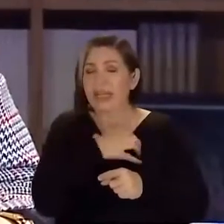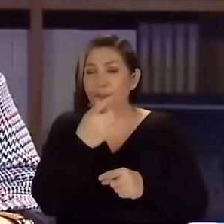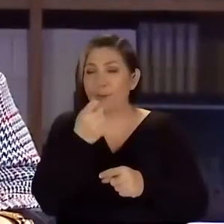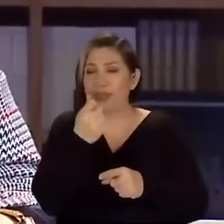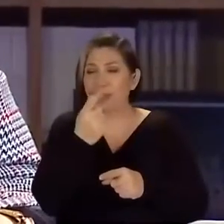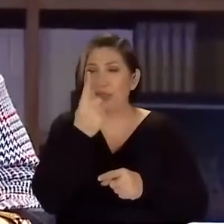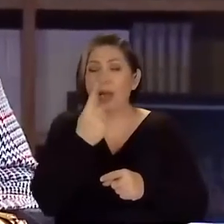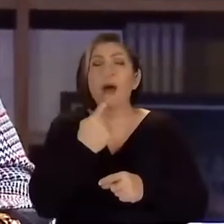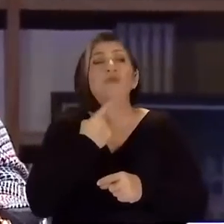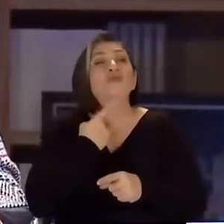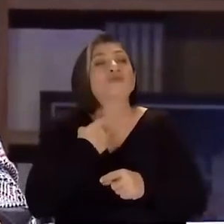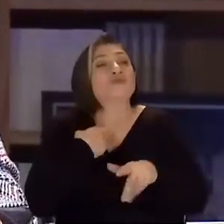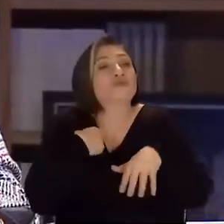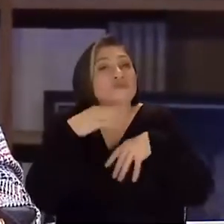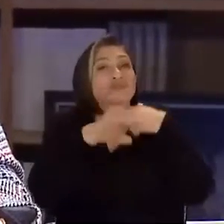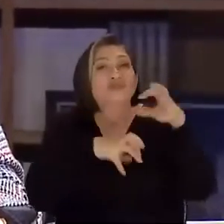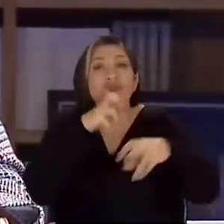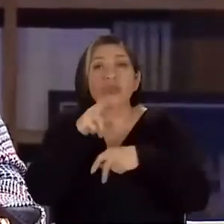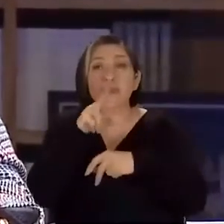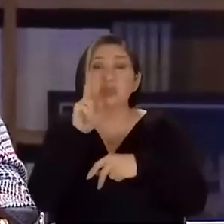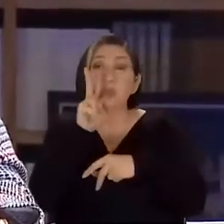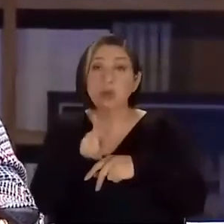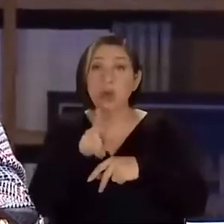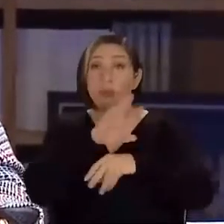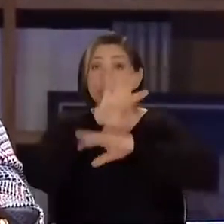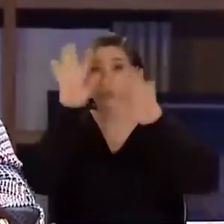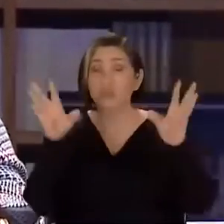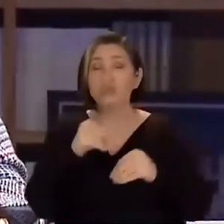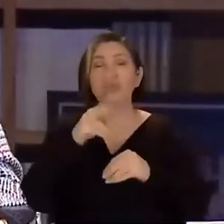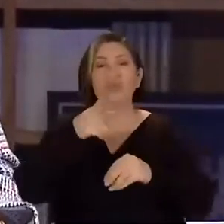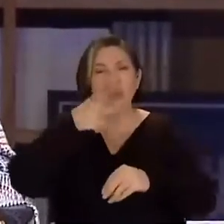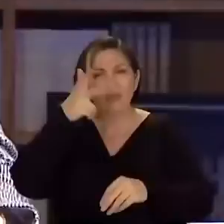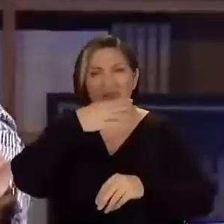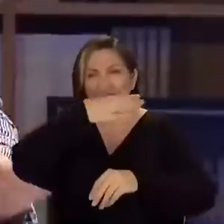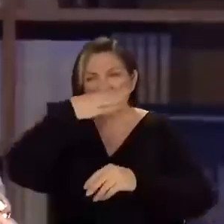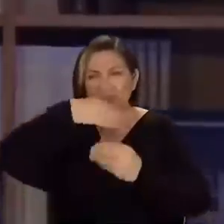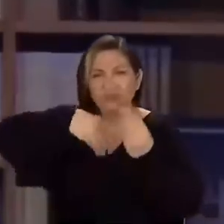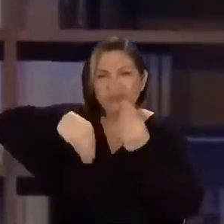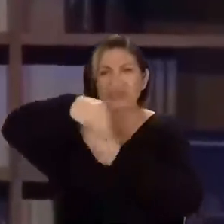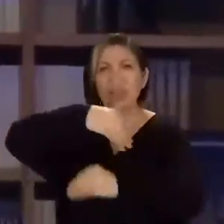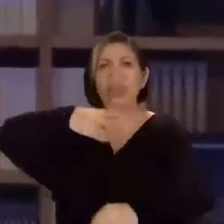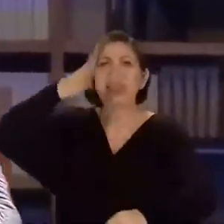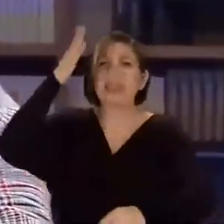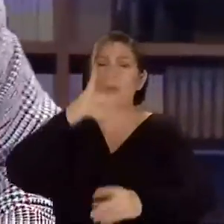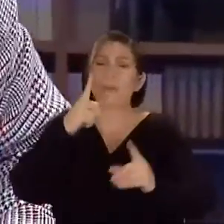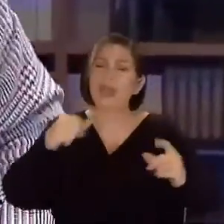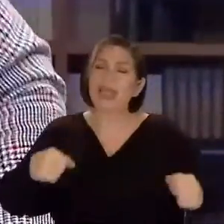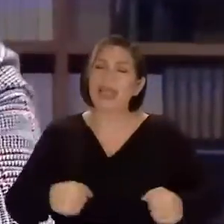bir arzu nesnesi olarak gösteriyor evet. Ve bütün gayrimeşru olayların sonunda tamam